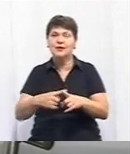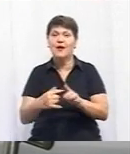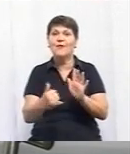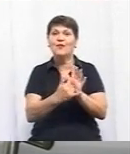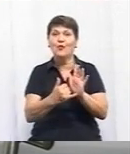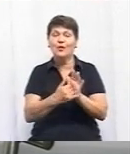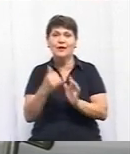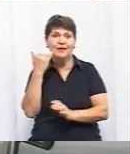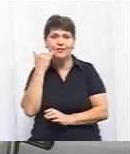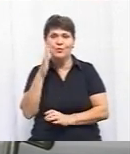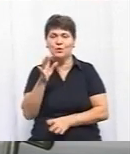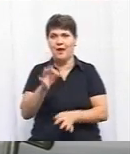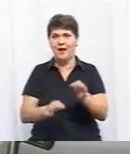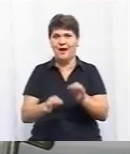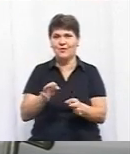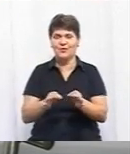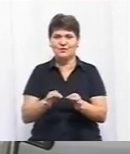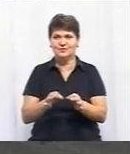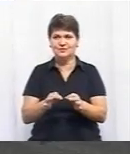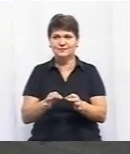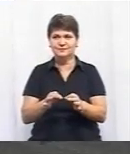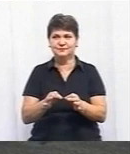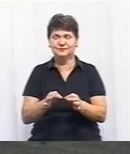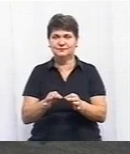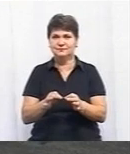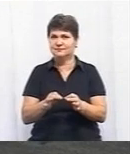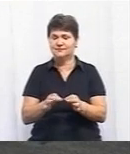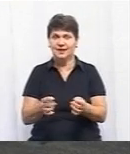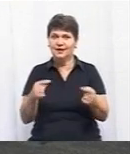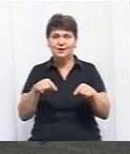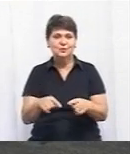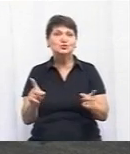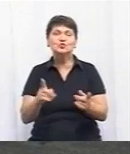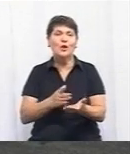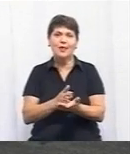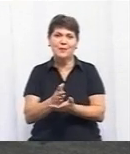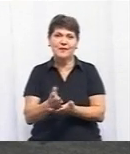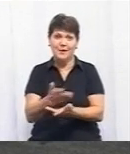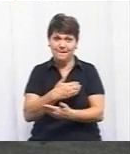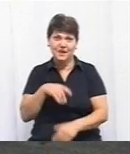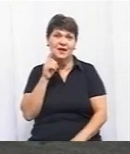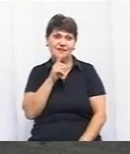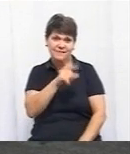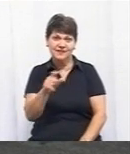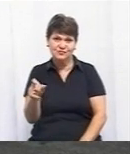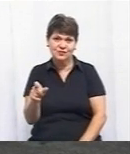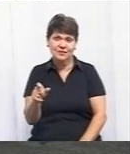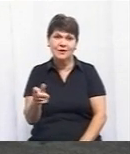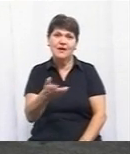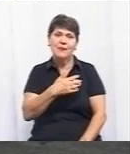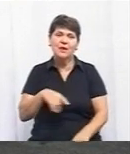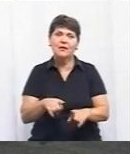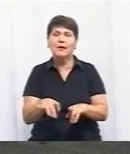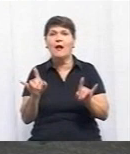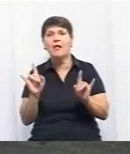і буде бачити екологічну карму Вінниці. Тобто тут на що направлено? Ми же вінничани, ми же такі класні, а